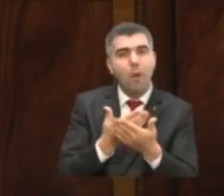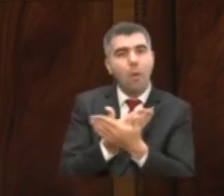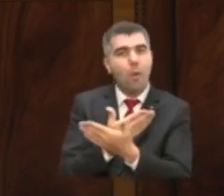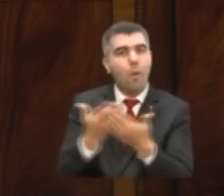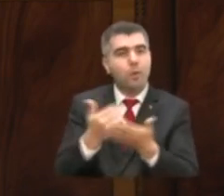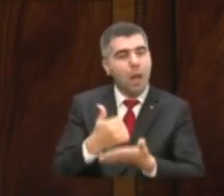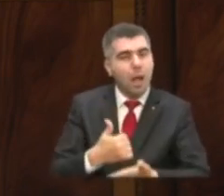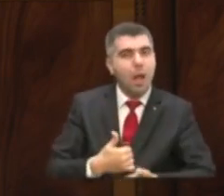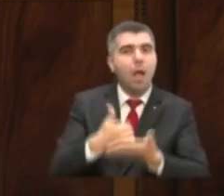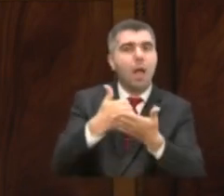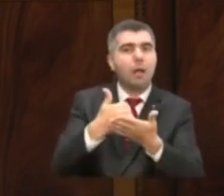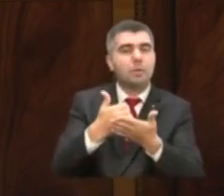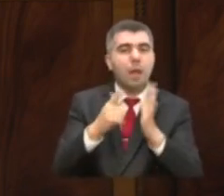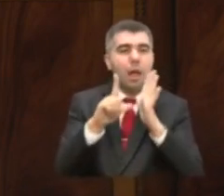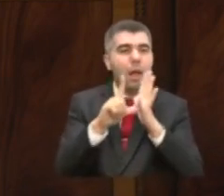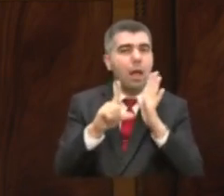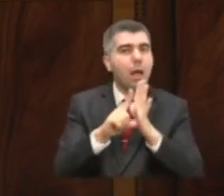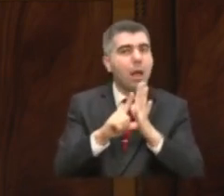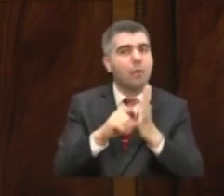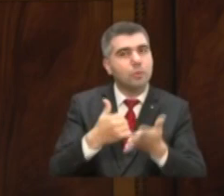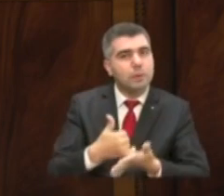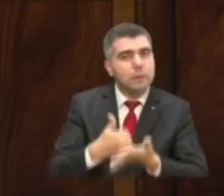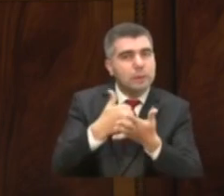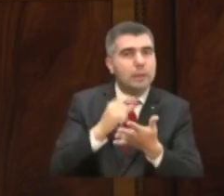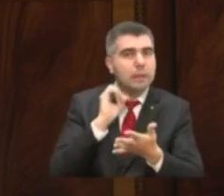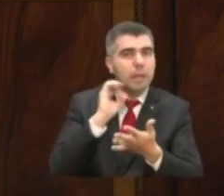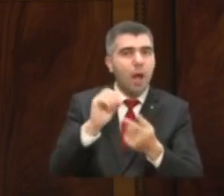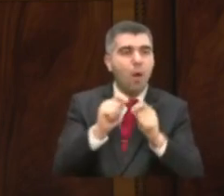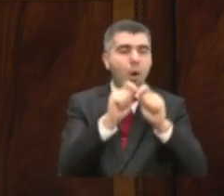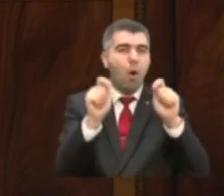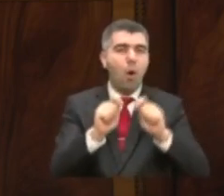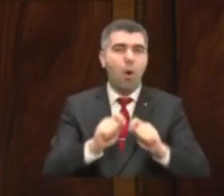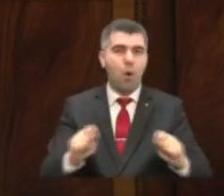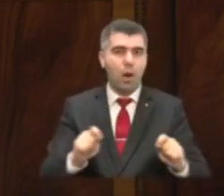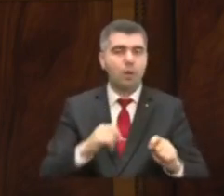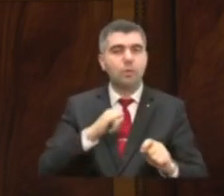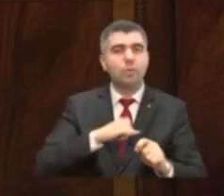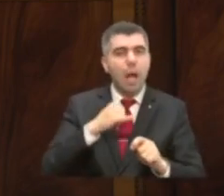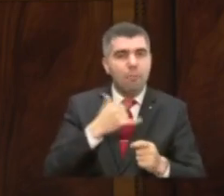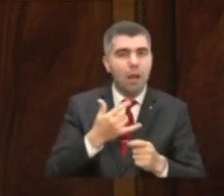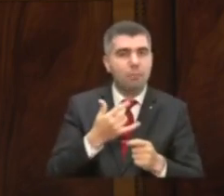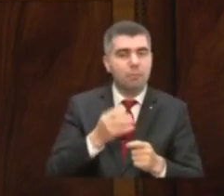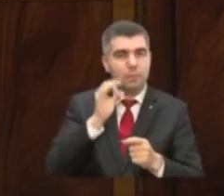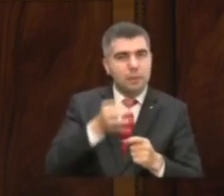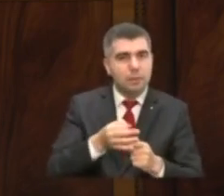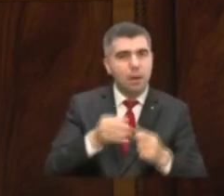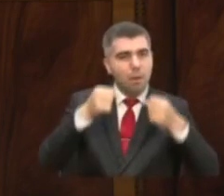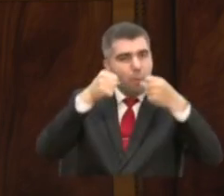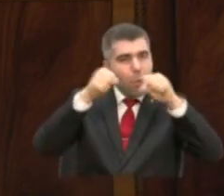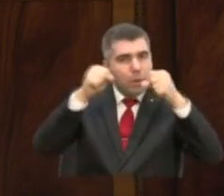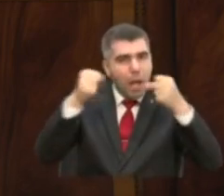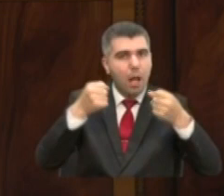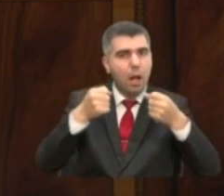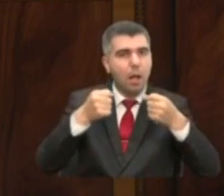للشباب المغربي حقه في أن يعبر على آرائه بحرية، حقه في حرية التعبير وفي الاحتجاج